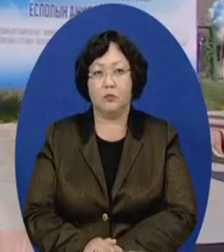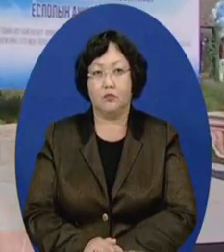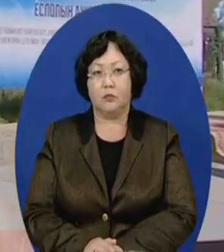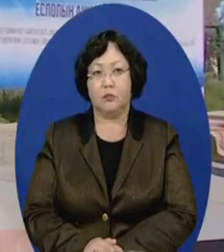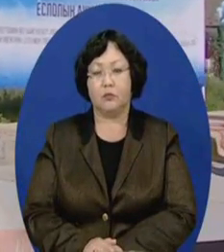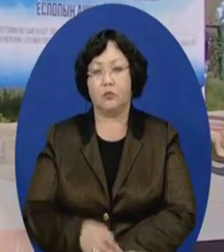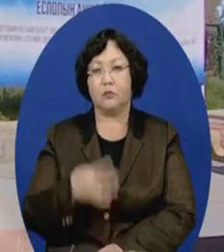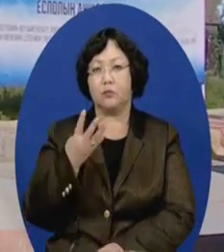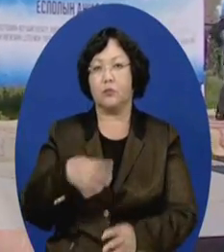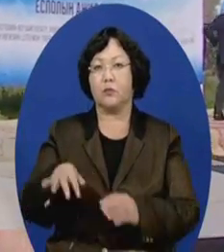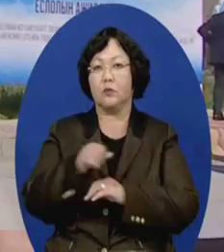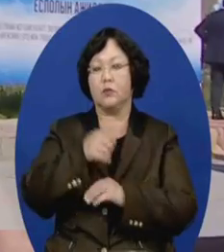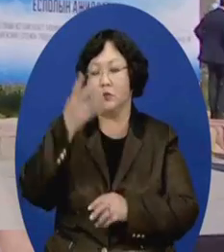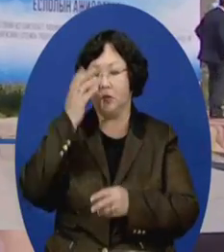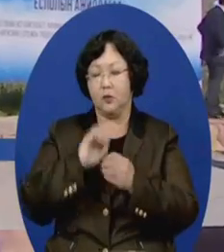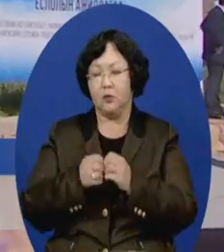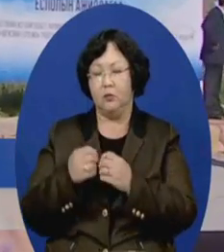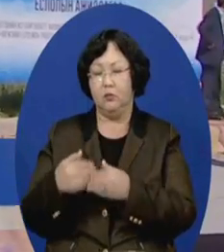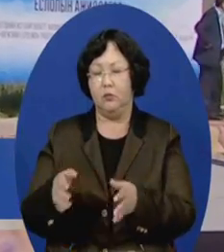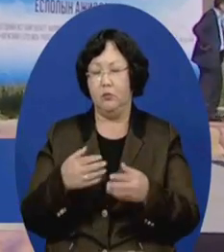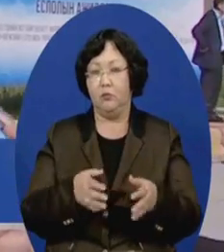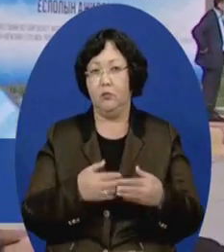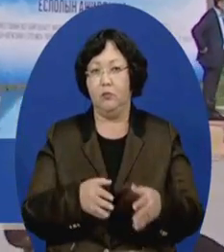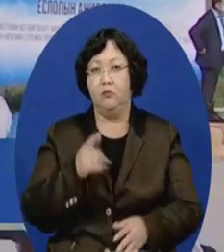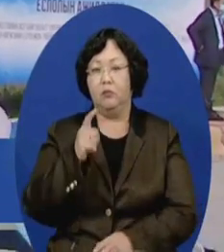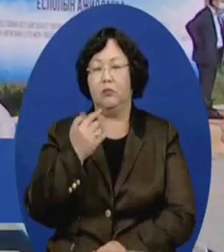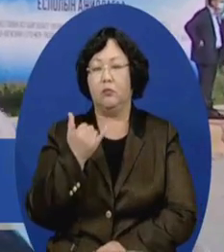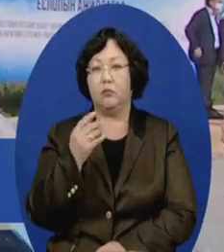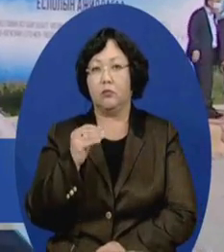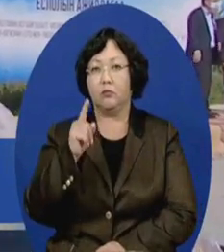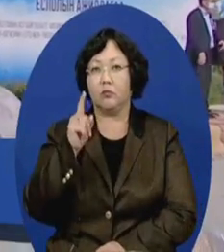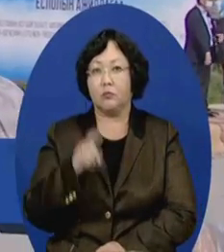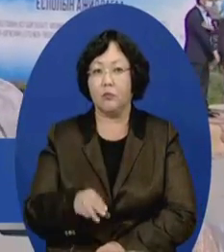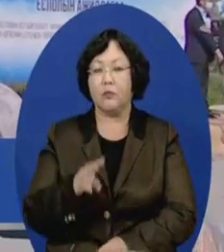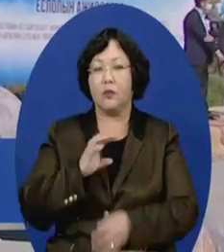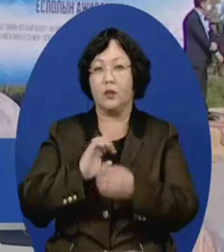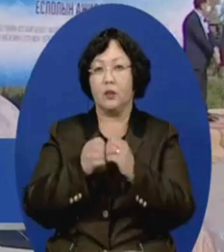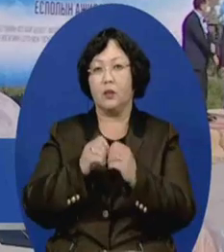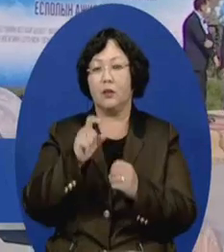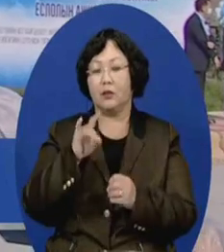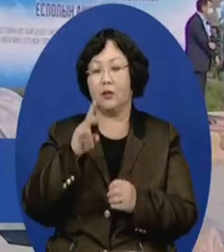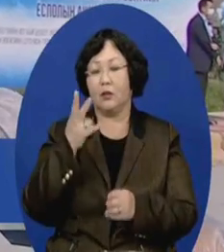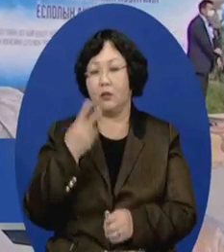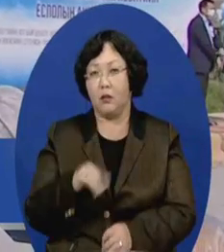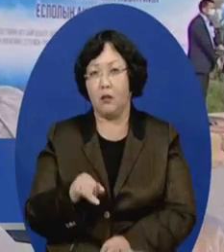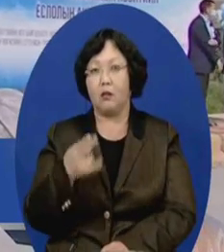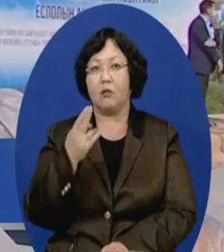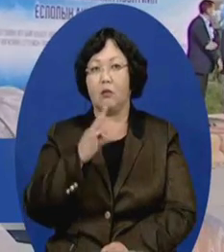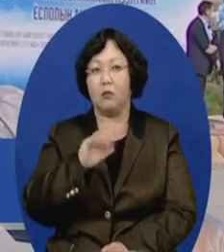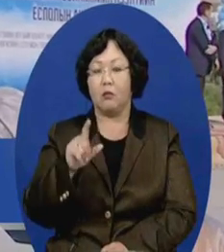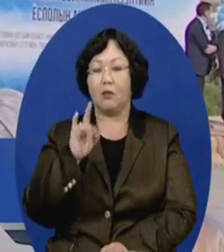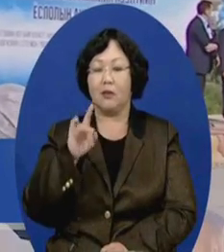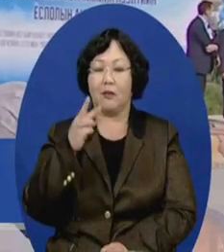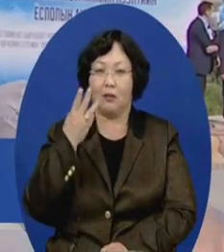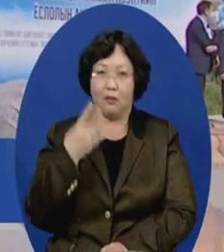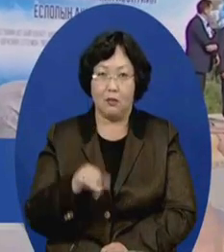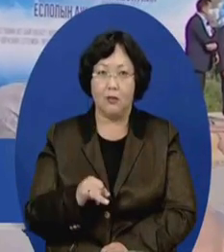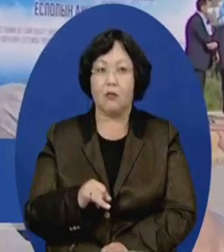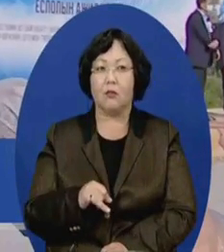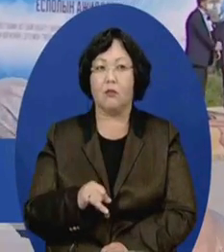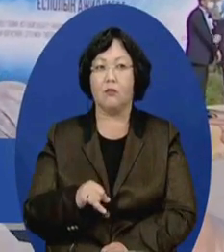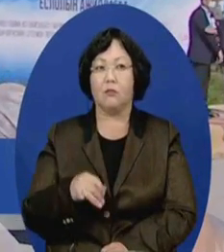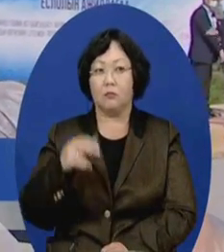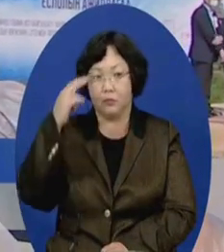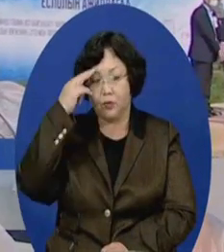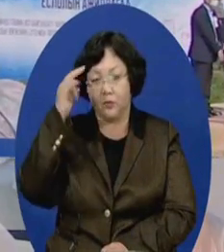За одоо дөрвөн аймагт утгах ашиглалтанд орно бас хоёр том сумбуу хужирт, Өрөн аймаг хужирт, Сүм Эрдэнэлээ, Дундгов Эрдэнэлээд бас хийж байгаа. За